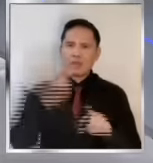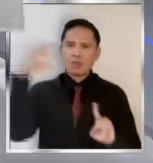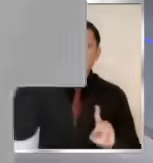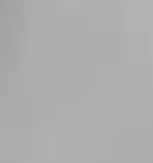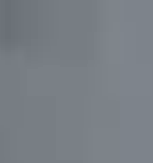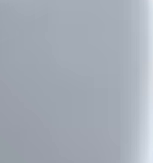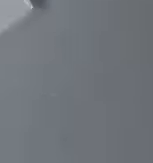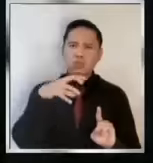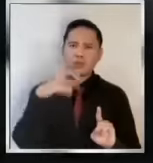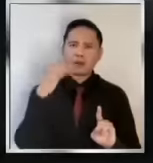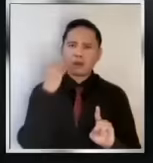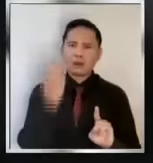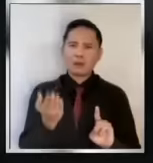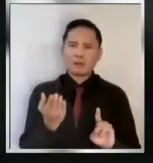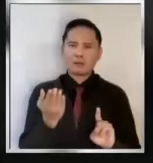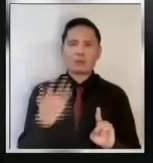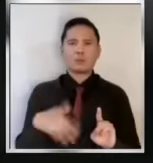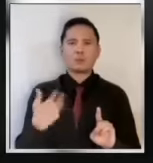Emil Sumangin.